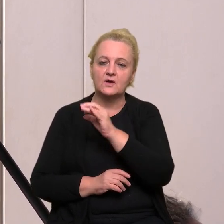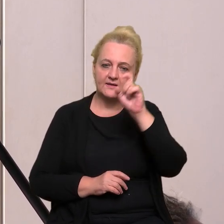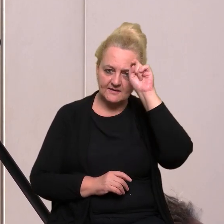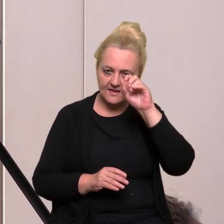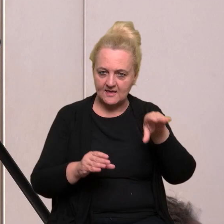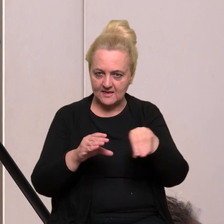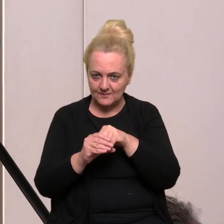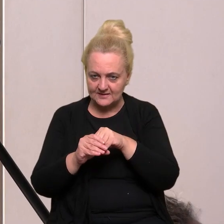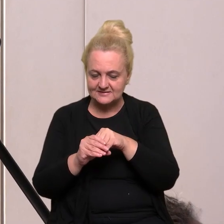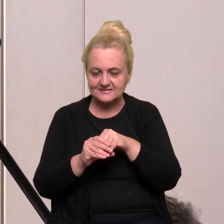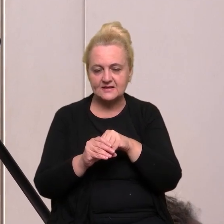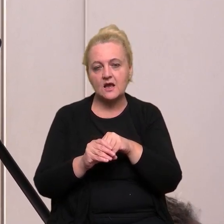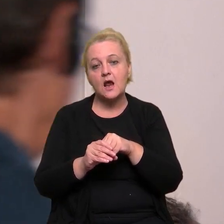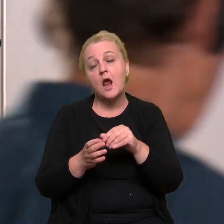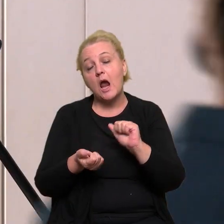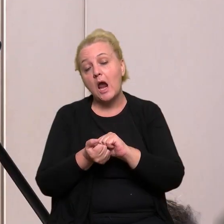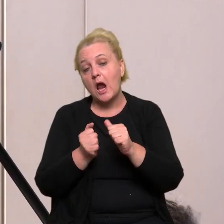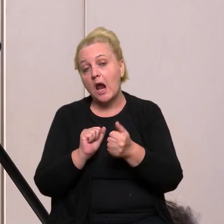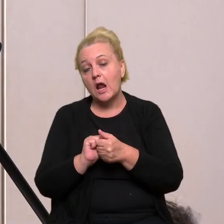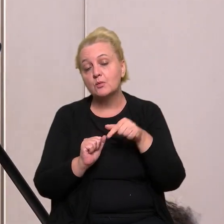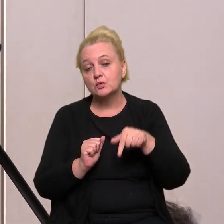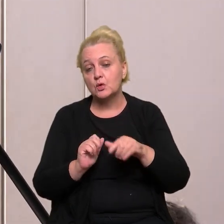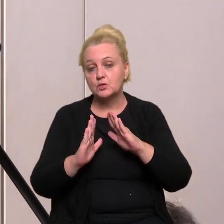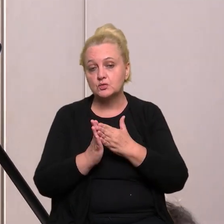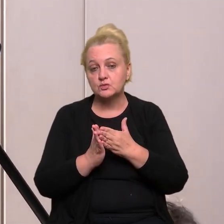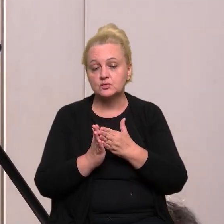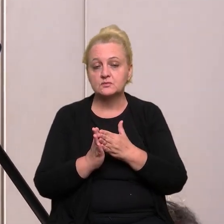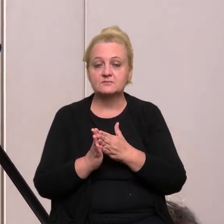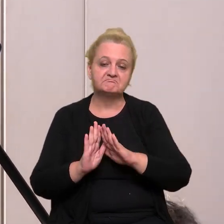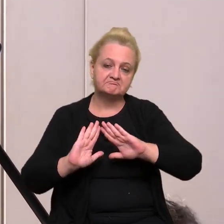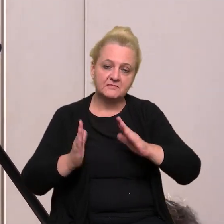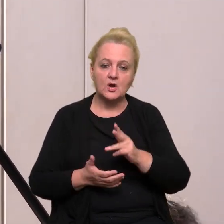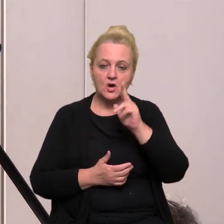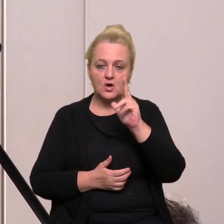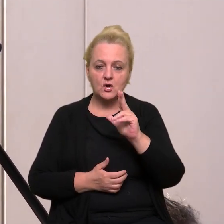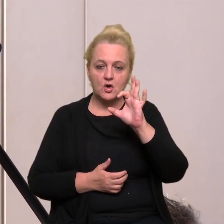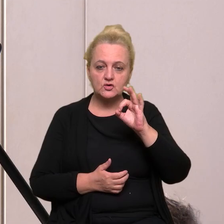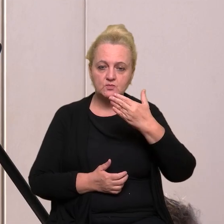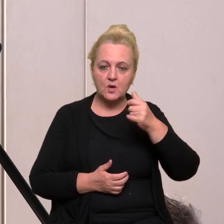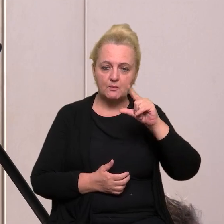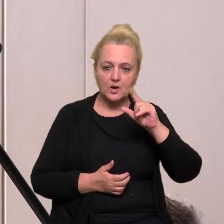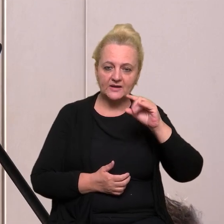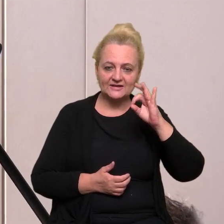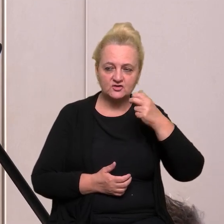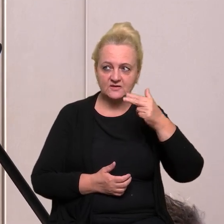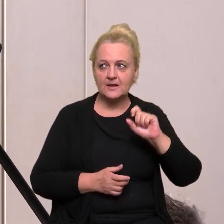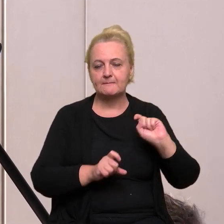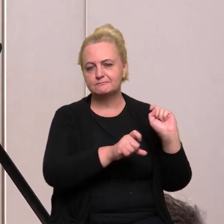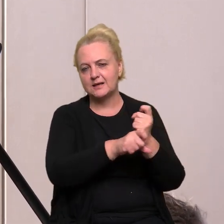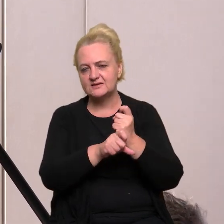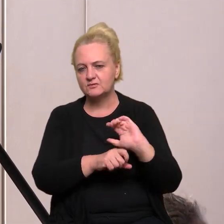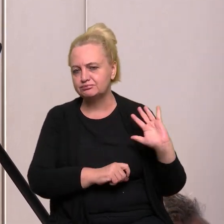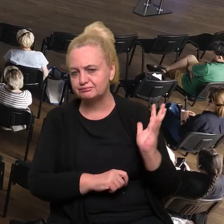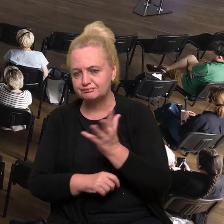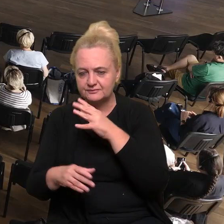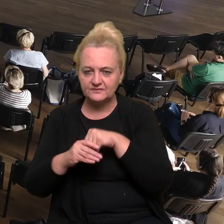Niemiec? Czy ta książka jest po prostu kosmopolityczna i bardzo uniwersalna? Ile jest Niemiec w książce